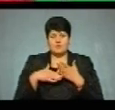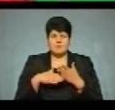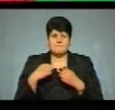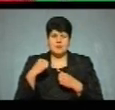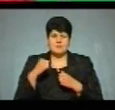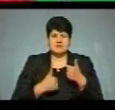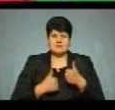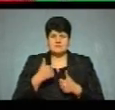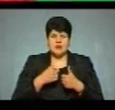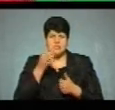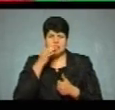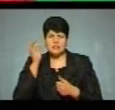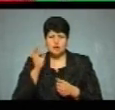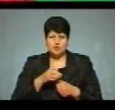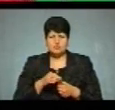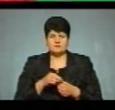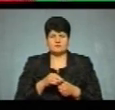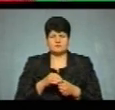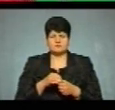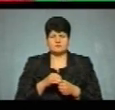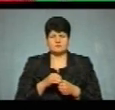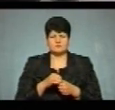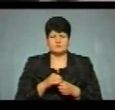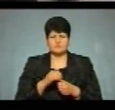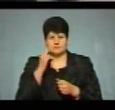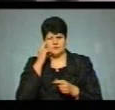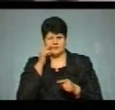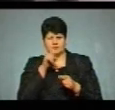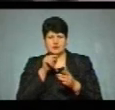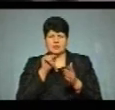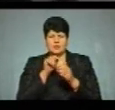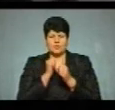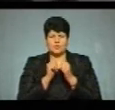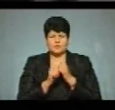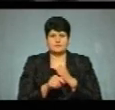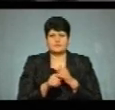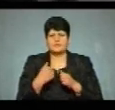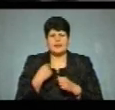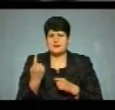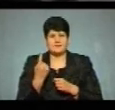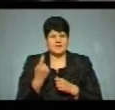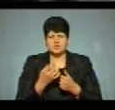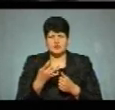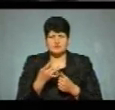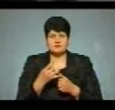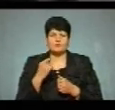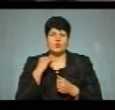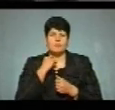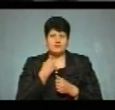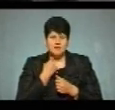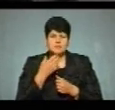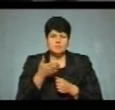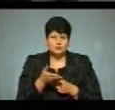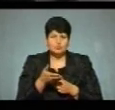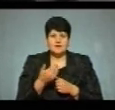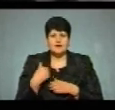перемагати змагальний досвід і концентрація на кожному ударі. На снукерських змаганнях я не вперше, але в Кропивницькому.